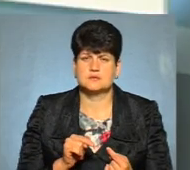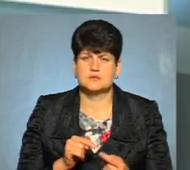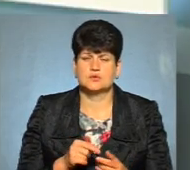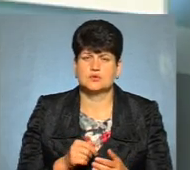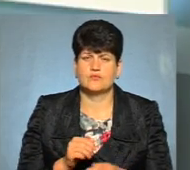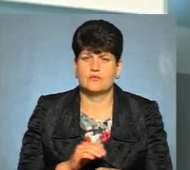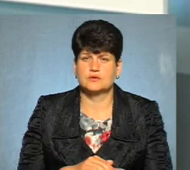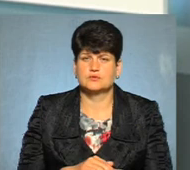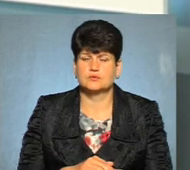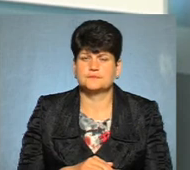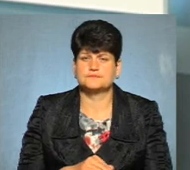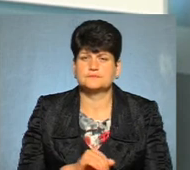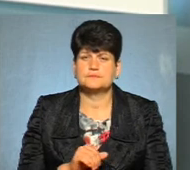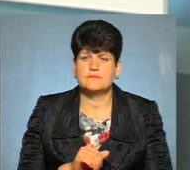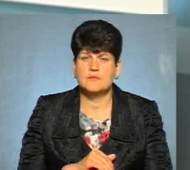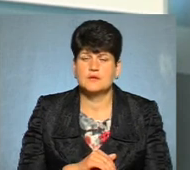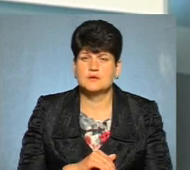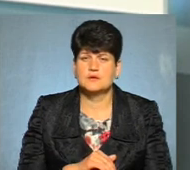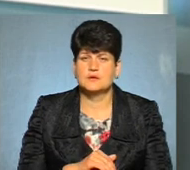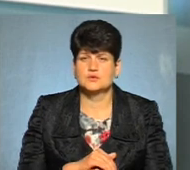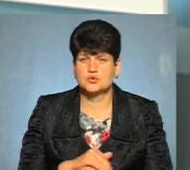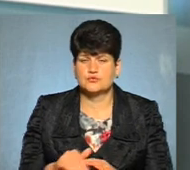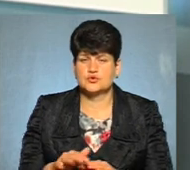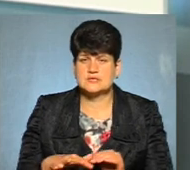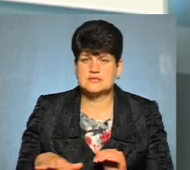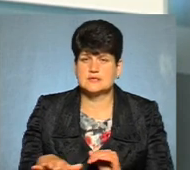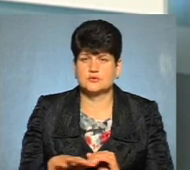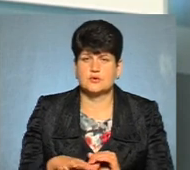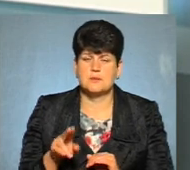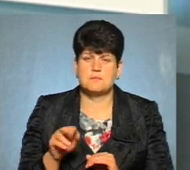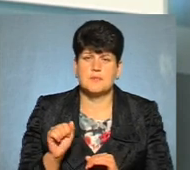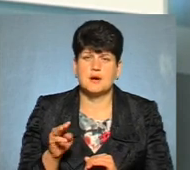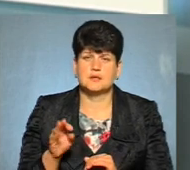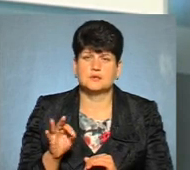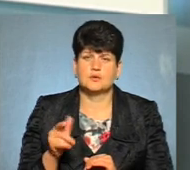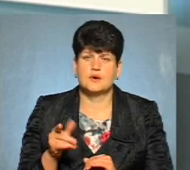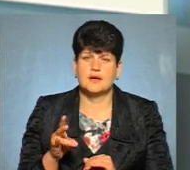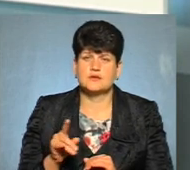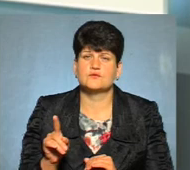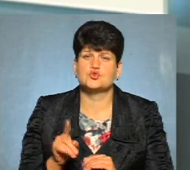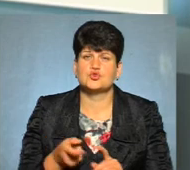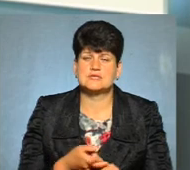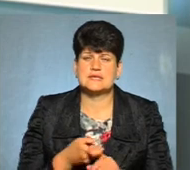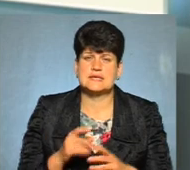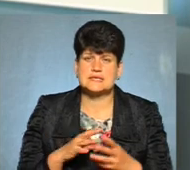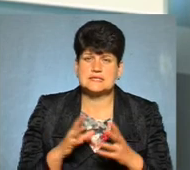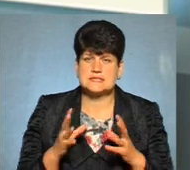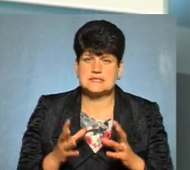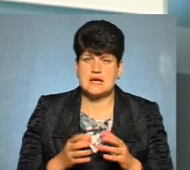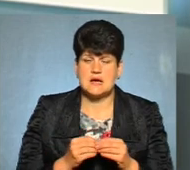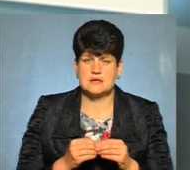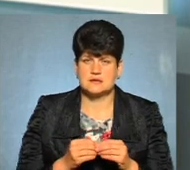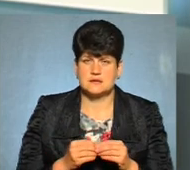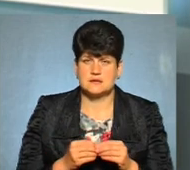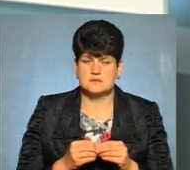факторів зовнішнього середовища, в тому числі і до патогенів. Від чого залежить загальна